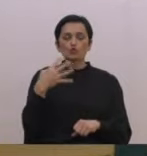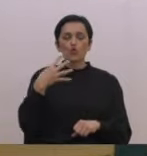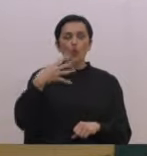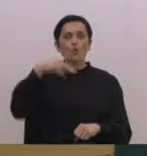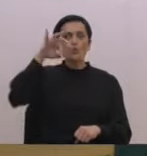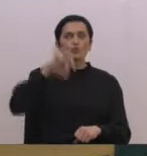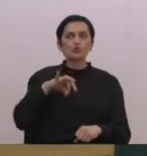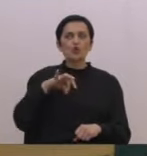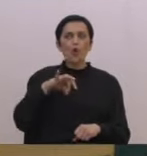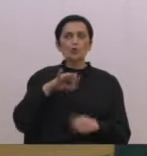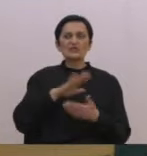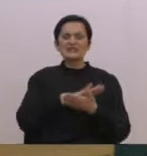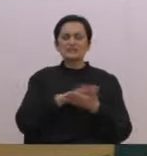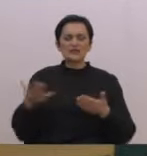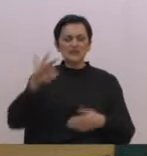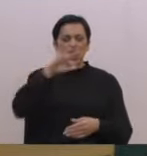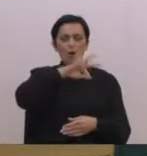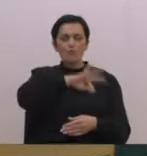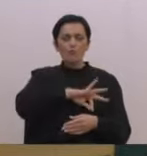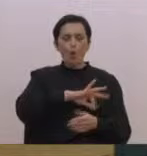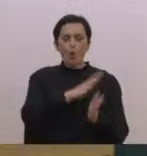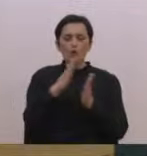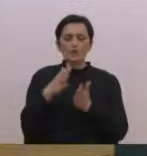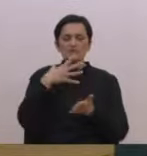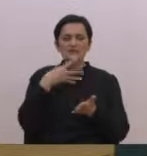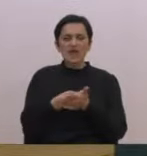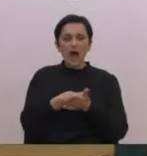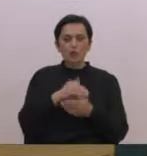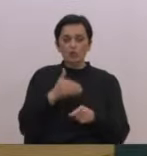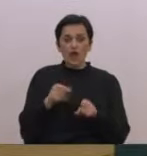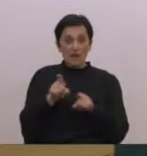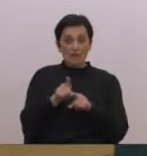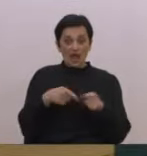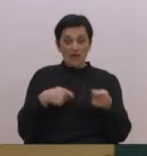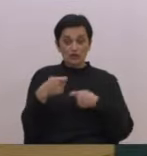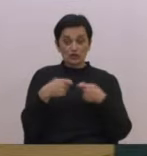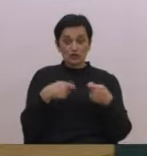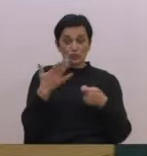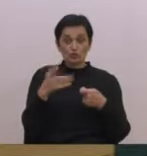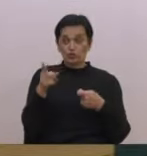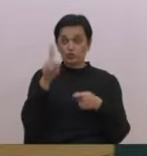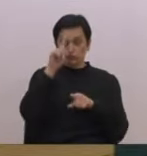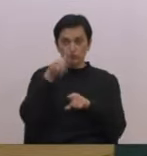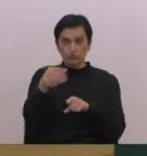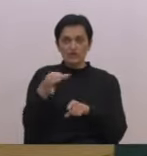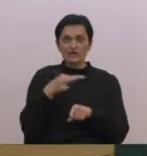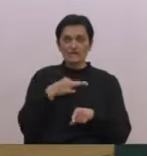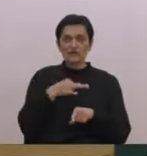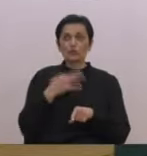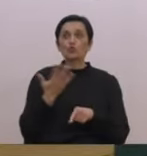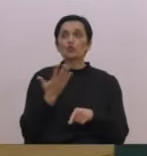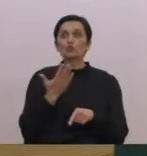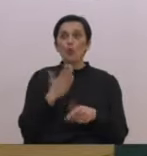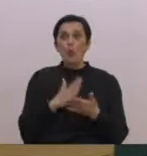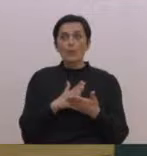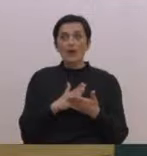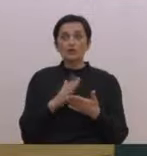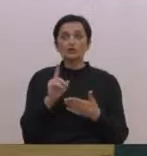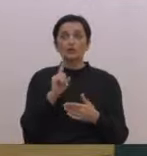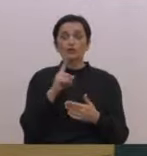30-35-40%-იან წმინდა მოგებაზე გადიოდნენ საკუთარი კაპიტალის. Ეგეთი ბიზნესი თუ მოგეძებნებათ იქნება გვითხრათ თქო რომელია კიდე